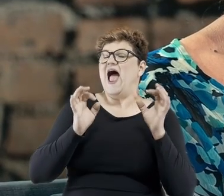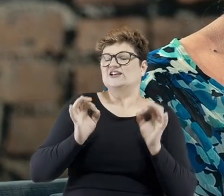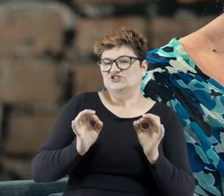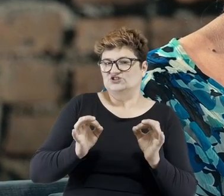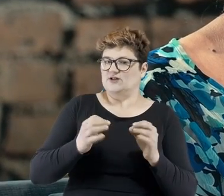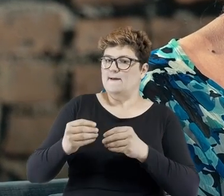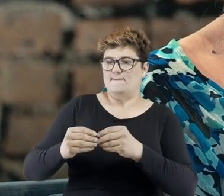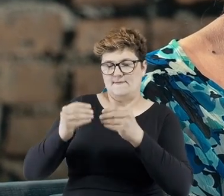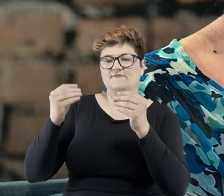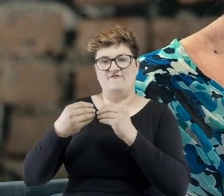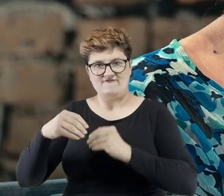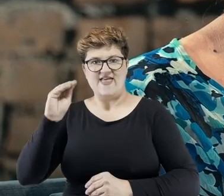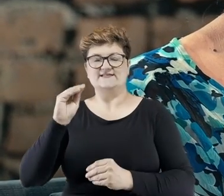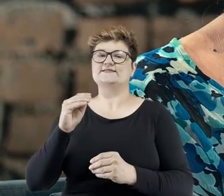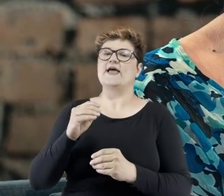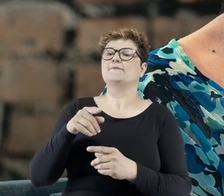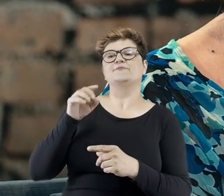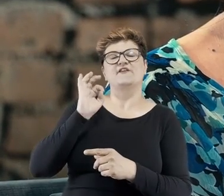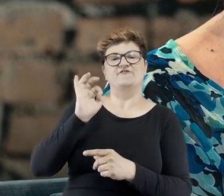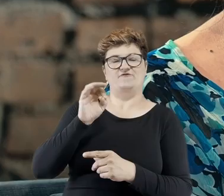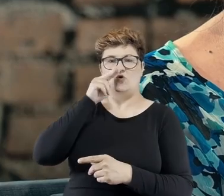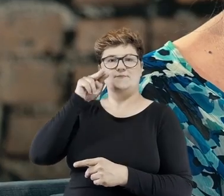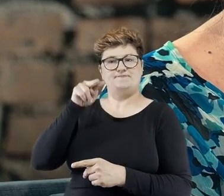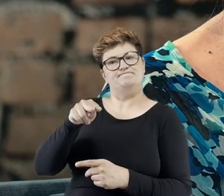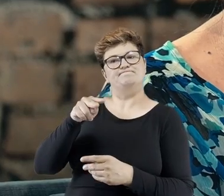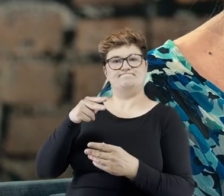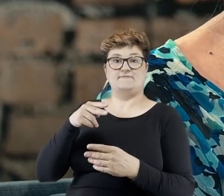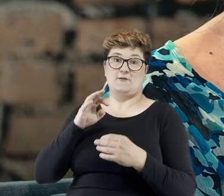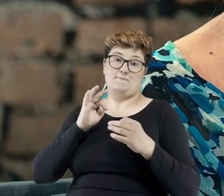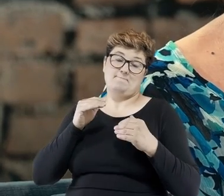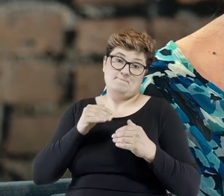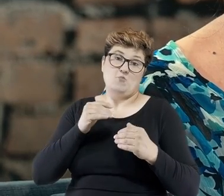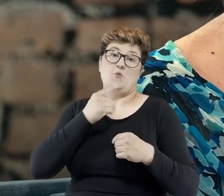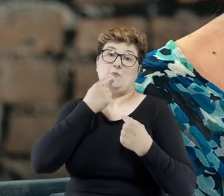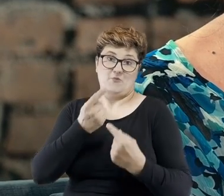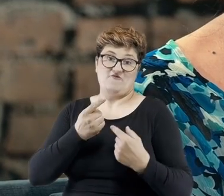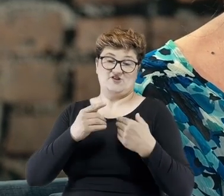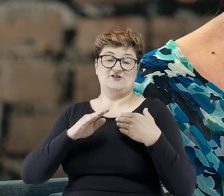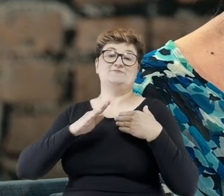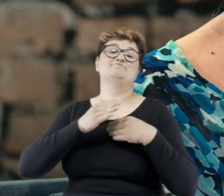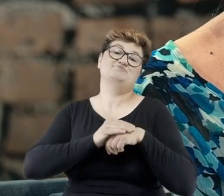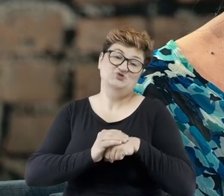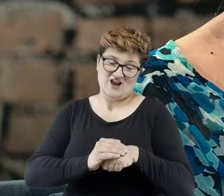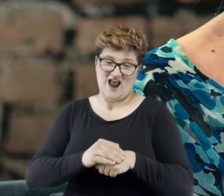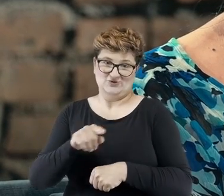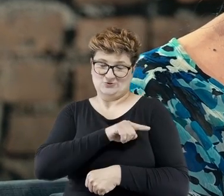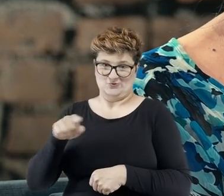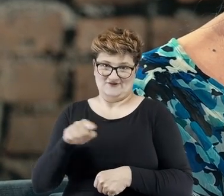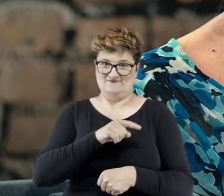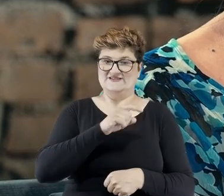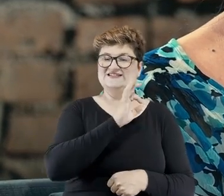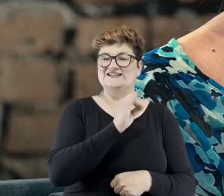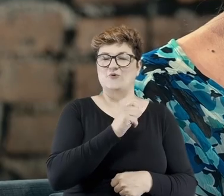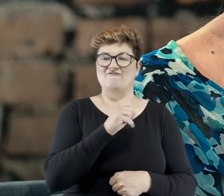Popatrzymy na postać Stefanii Augustyńskiej także oczami jej, myślę, że możemy powiedzieć, przyjaciółki w jakimś stopniu,